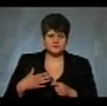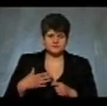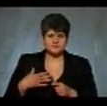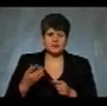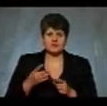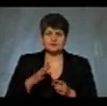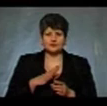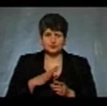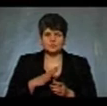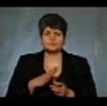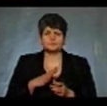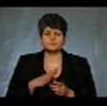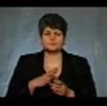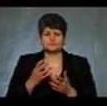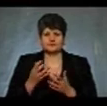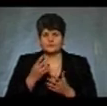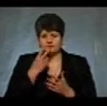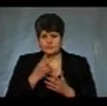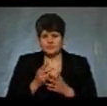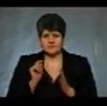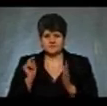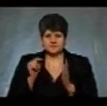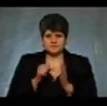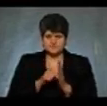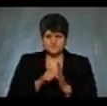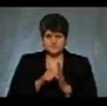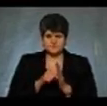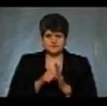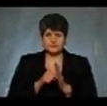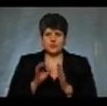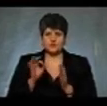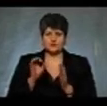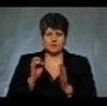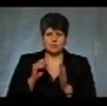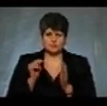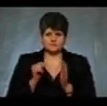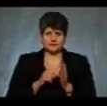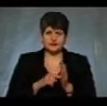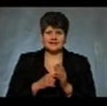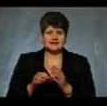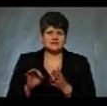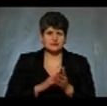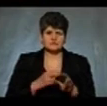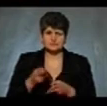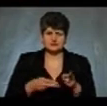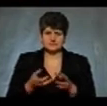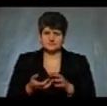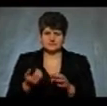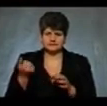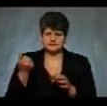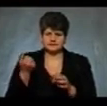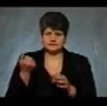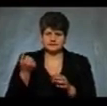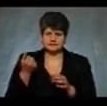було констатовано стороннє тіло. І зразу ж в операційній було забране стороннє тіло і